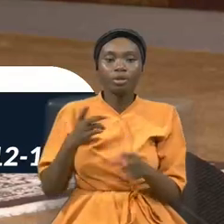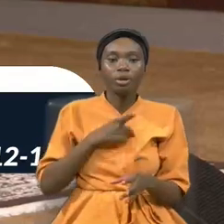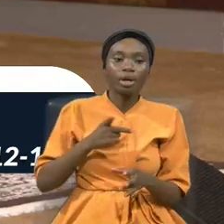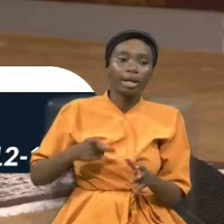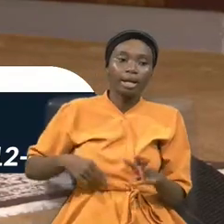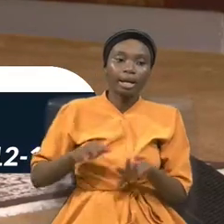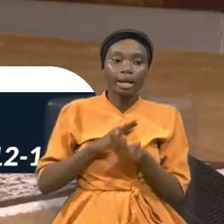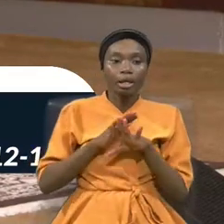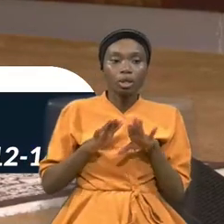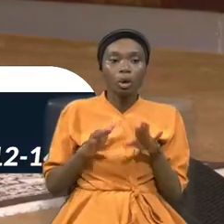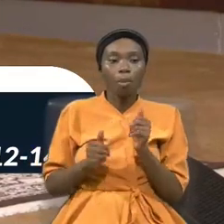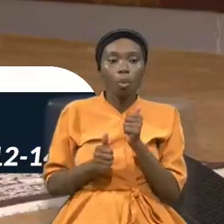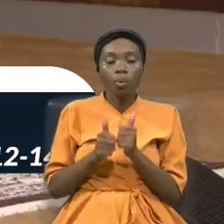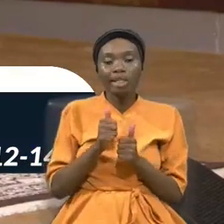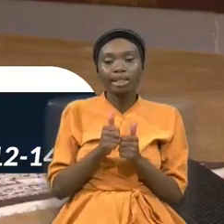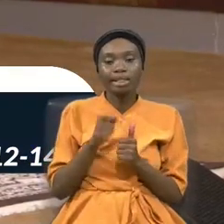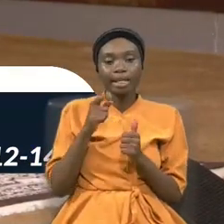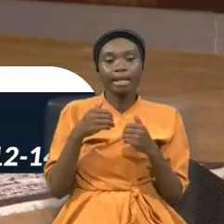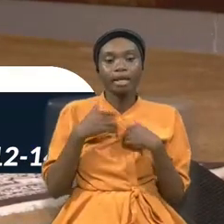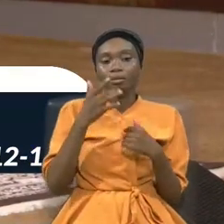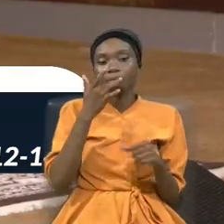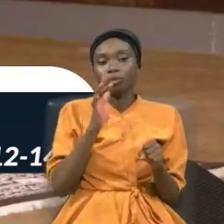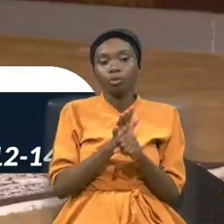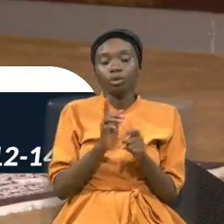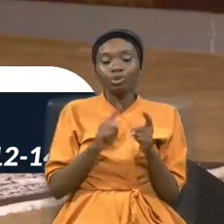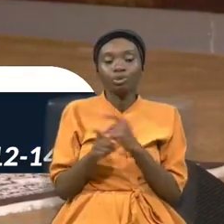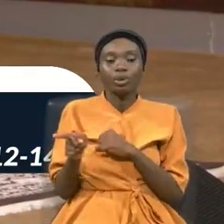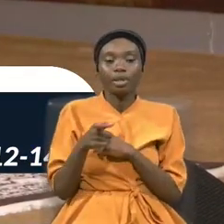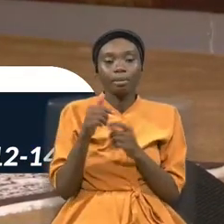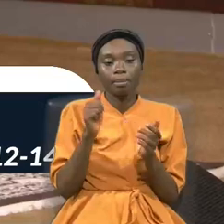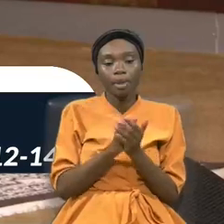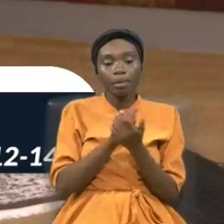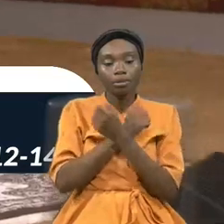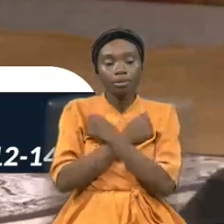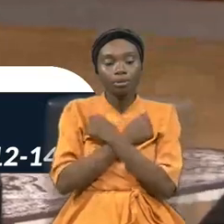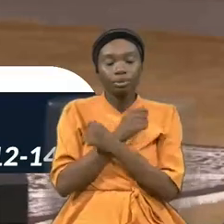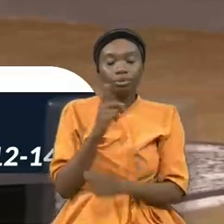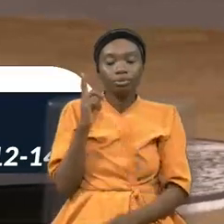royaume qu'il a promis à ceux qui l'aiment?